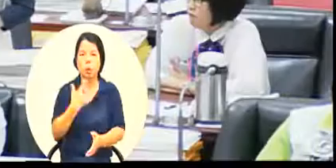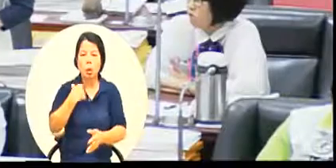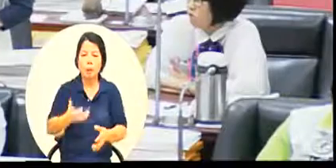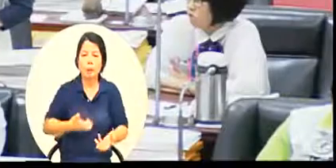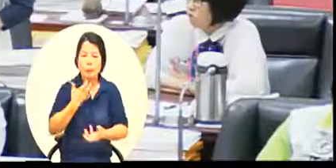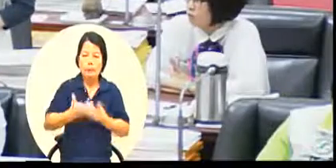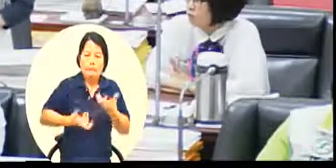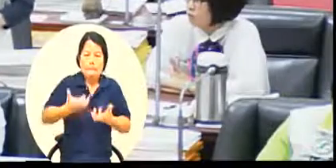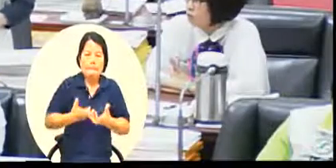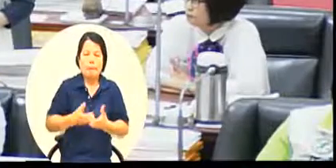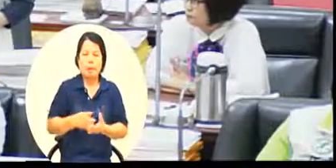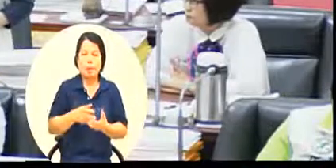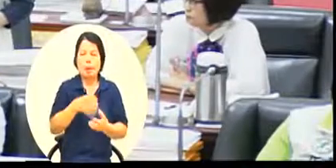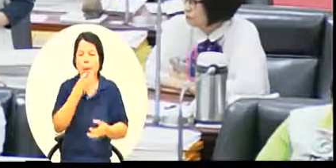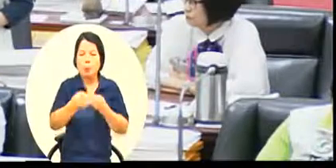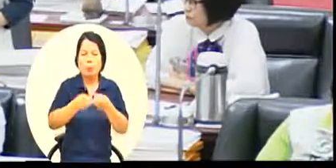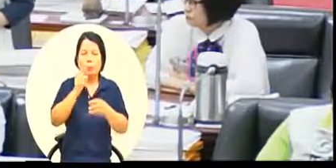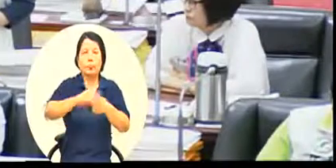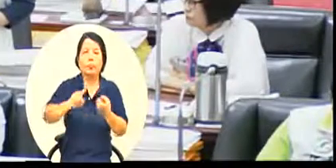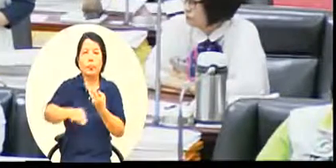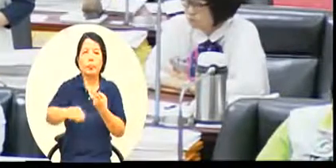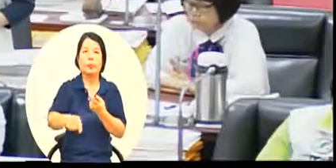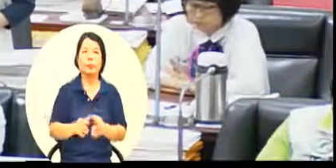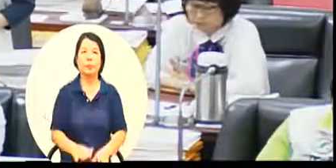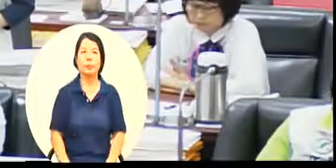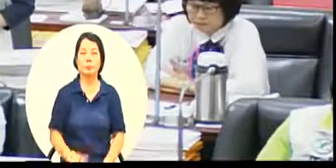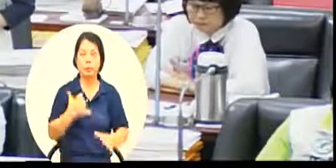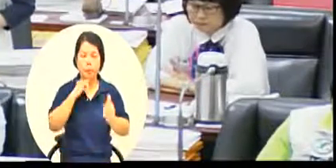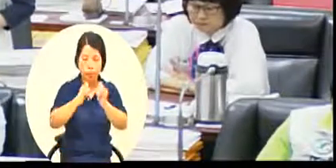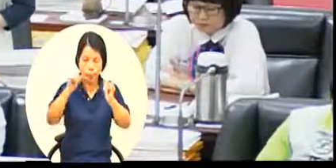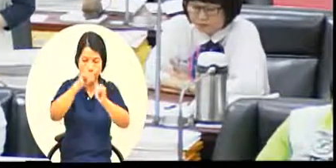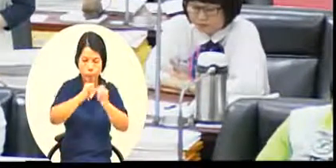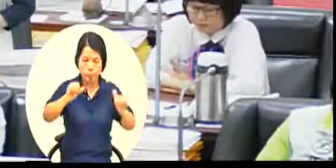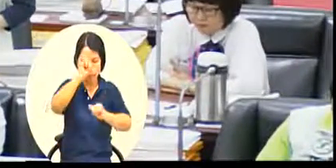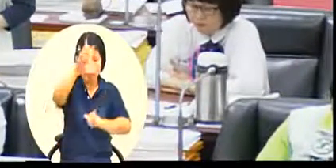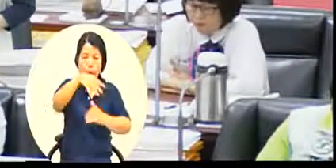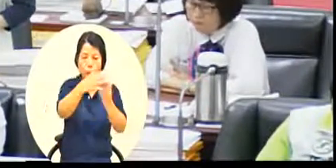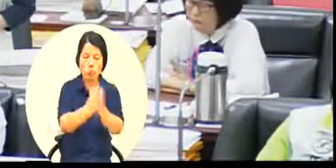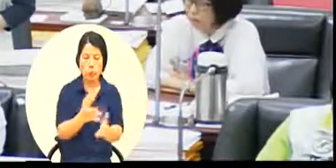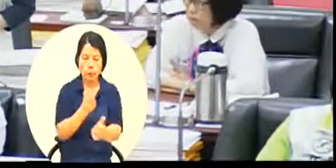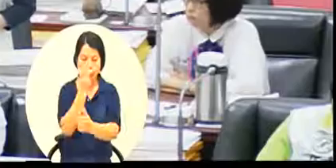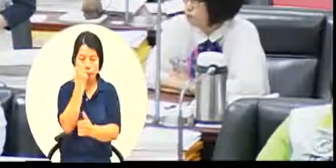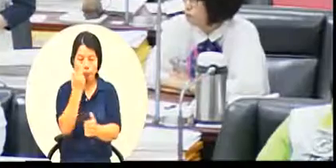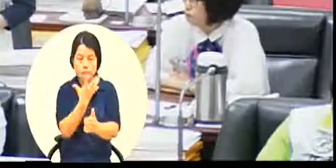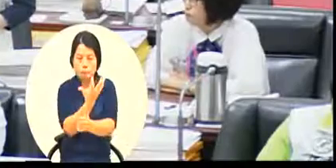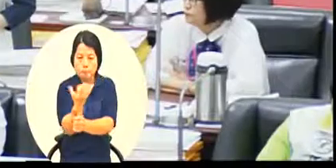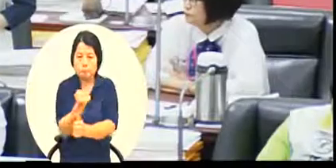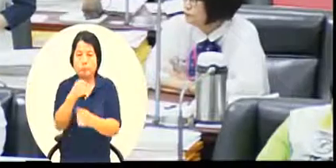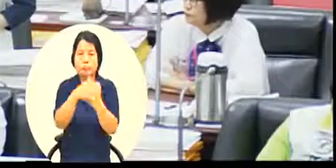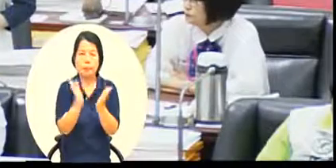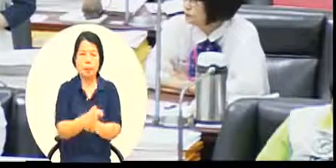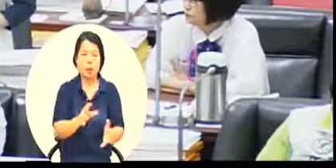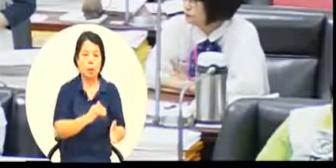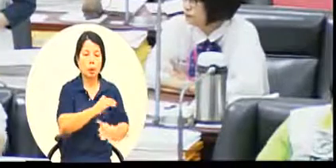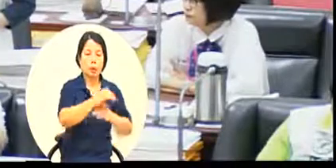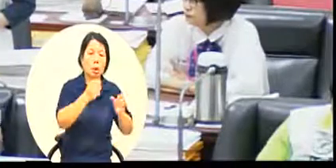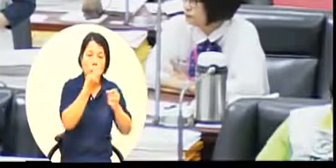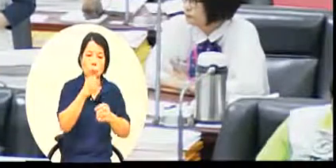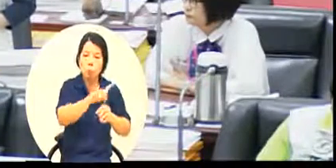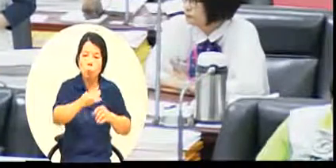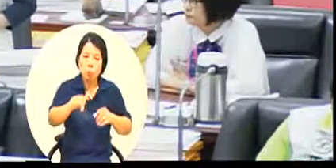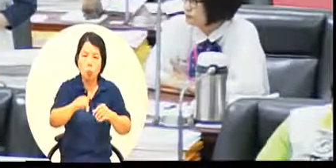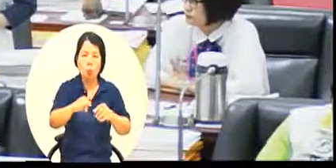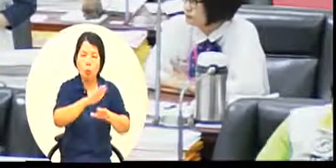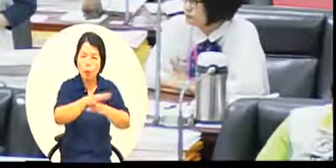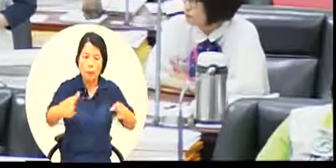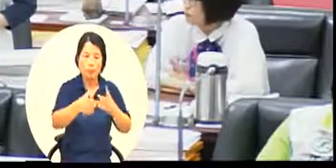传的字眼。那所以其实在这里呢，我们民进党团基于把关人民食品的安全跟照顾人民的健康，我们在